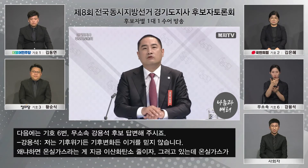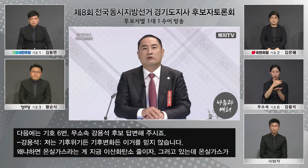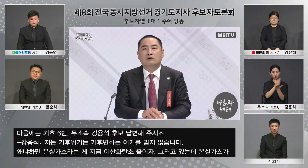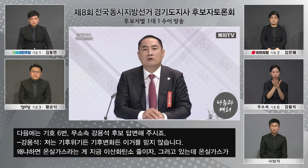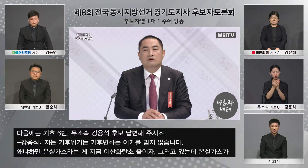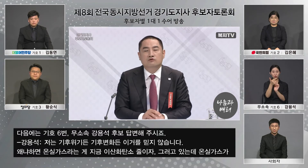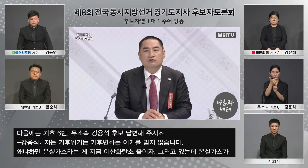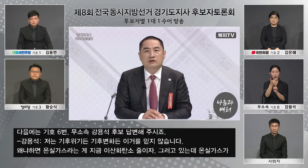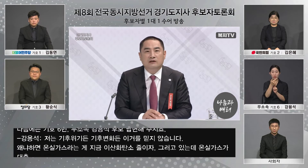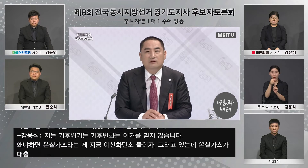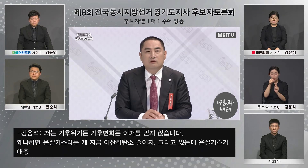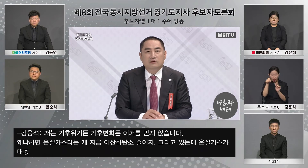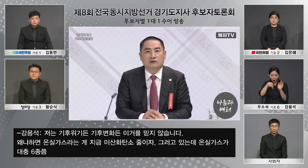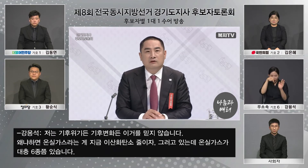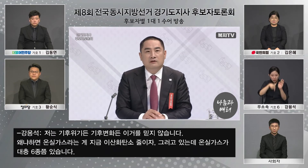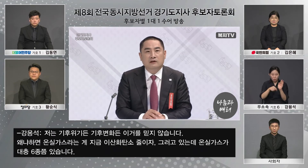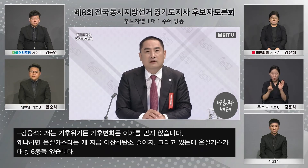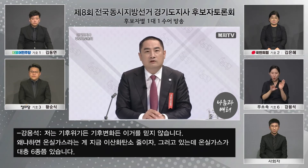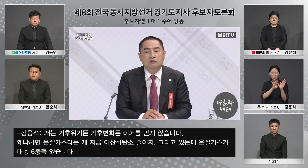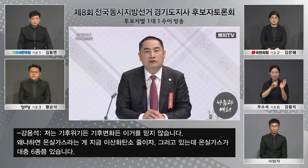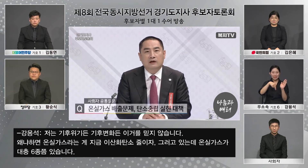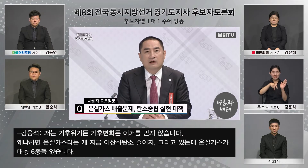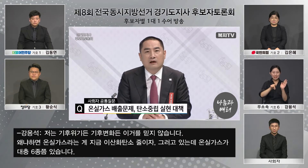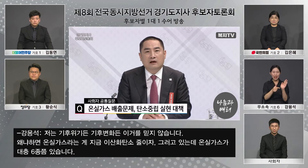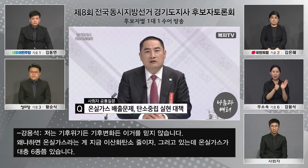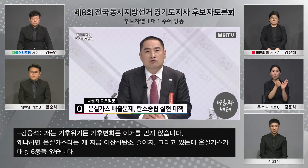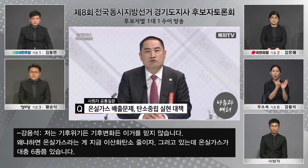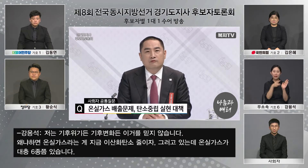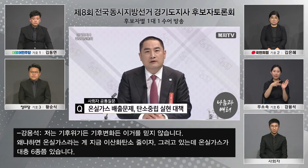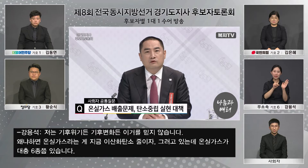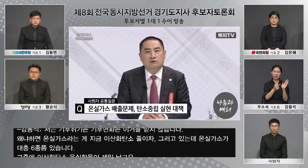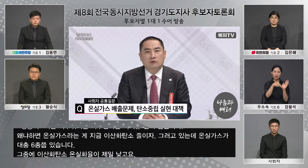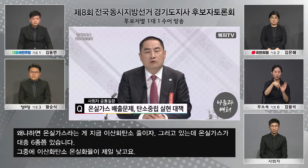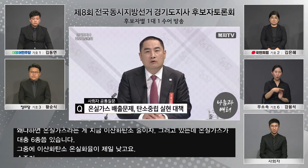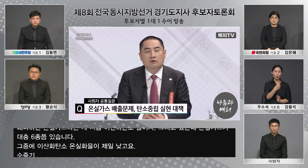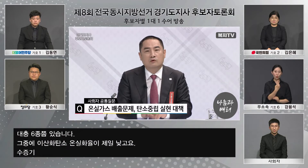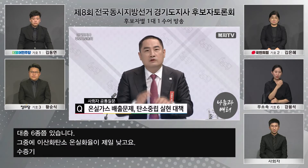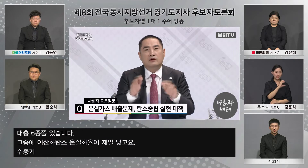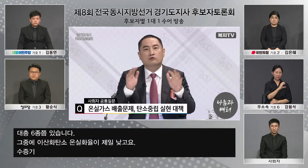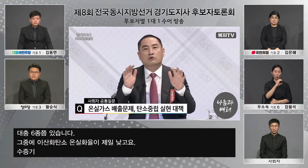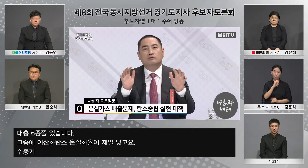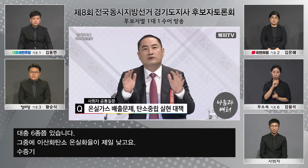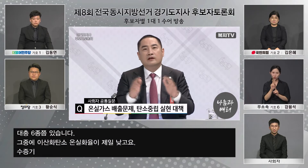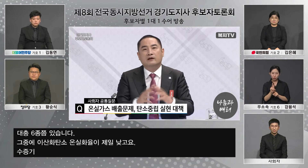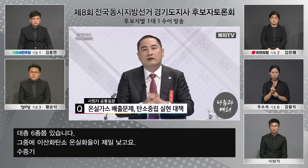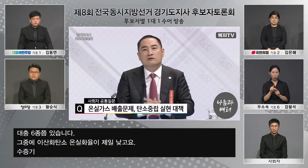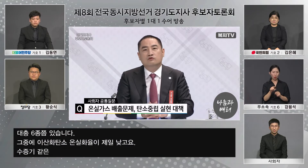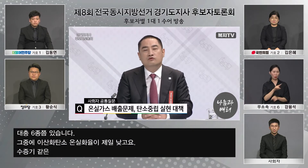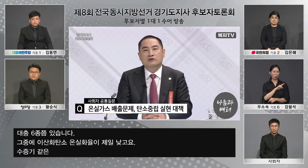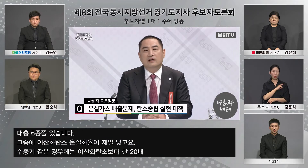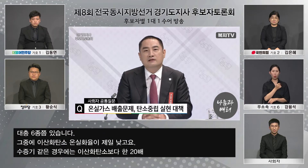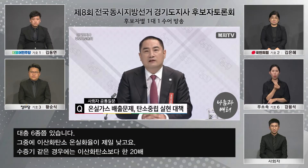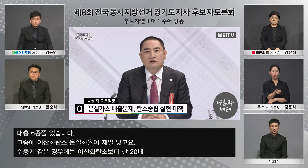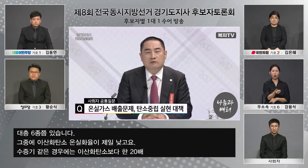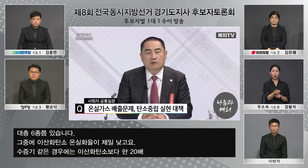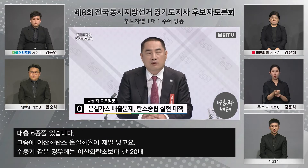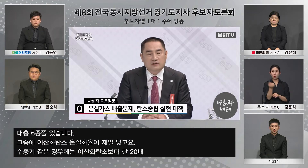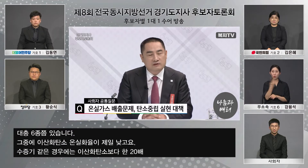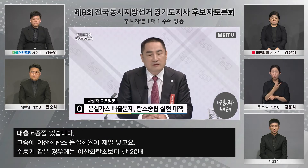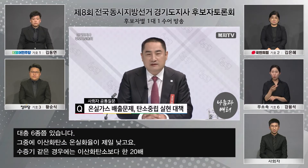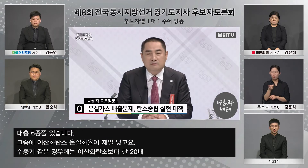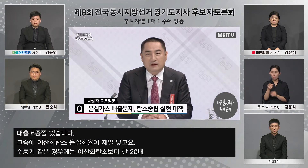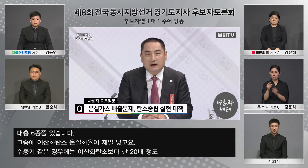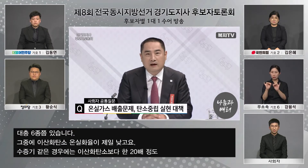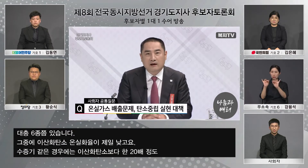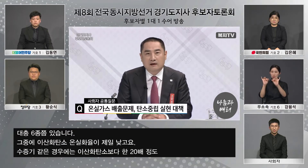제일 낮고요. 수증기 같은 경우에는 이산화탄소보다 한 20배 정도 온실화율이 높은데 수증기가 이산화탄소보다